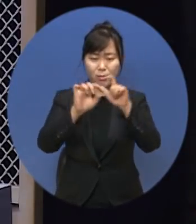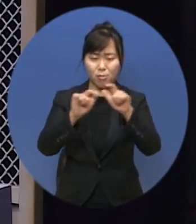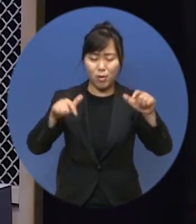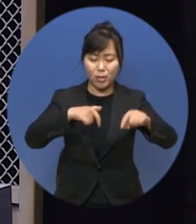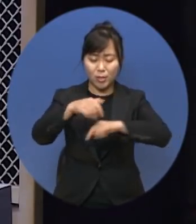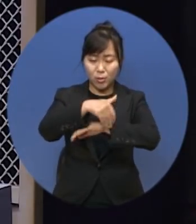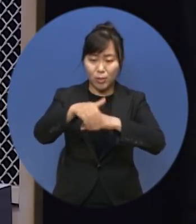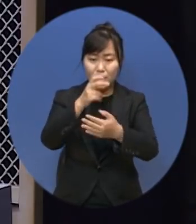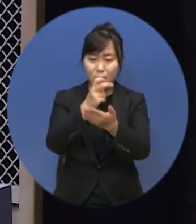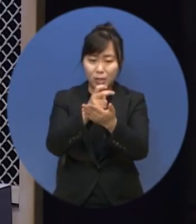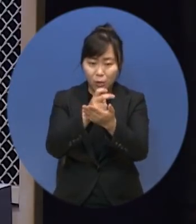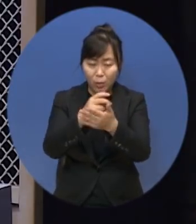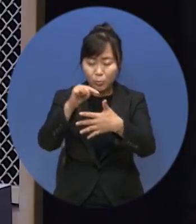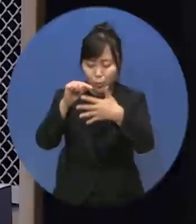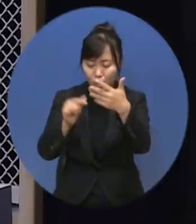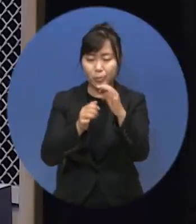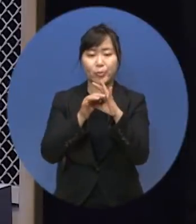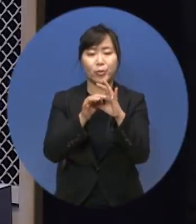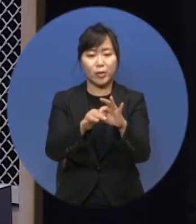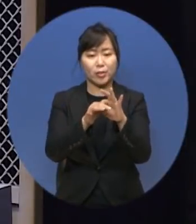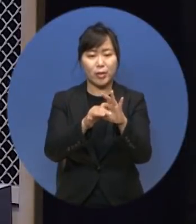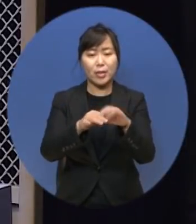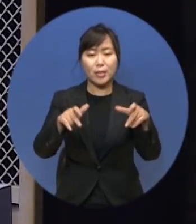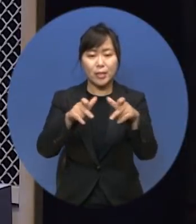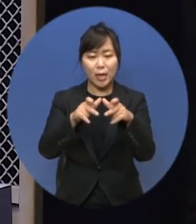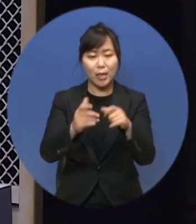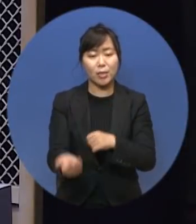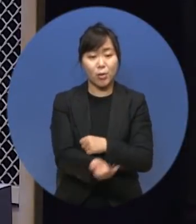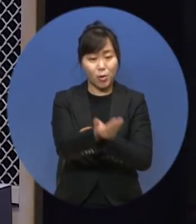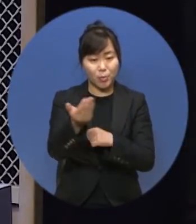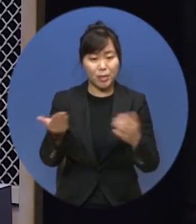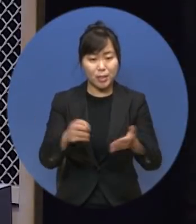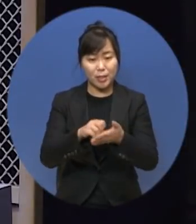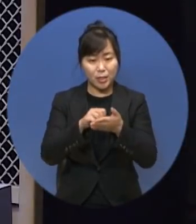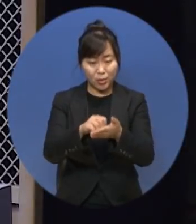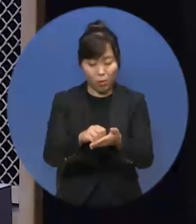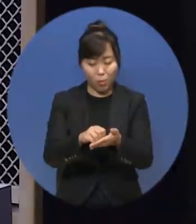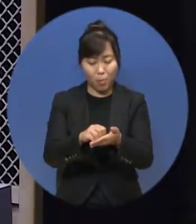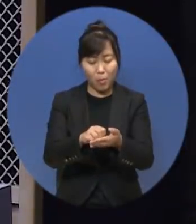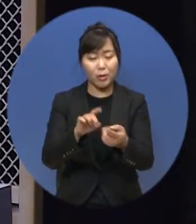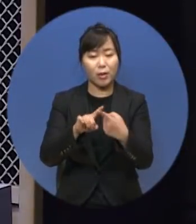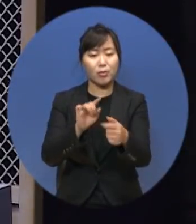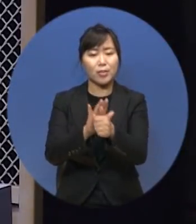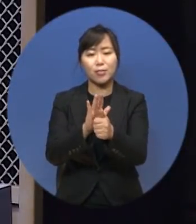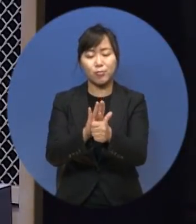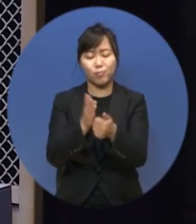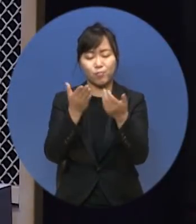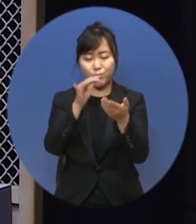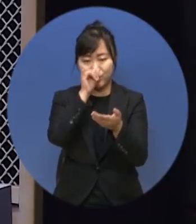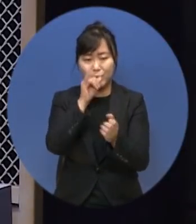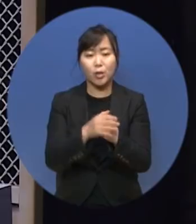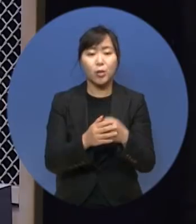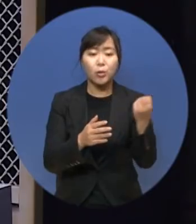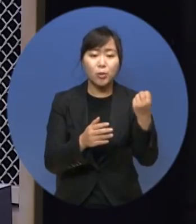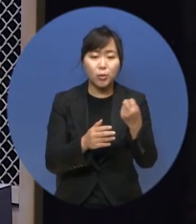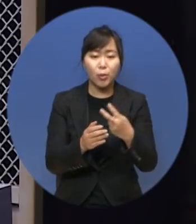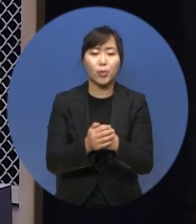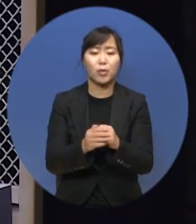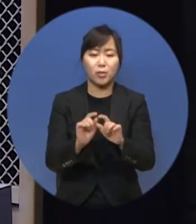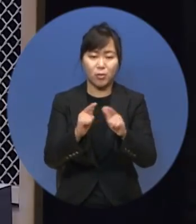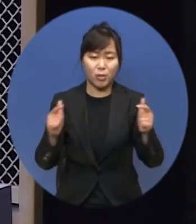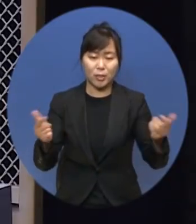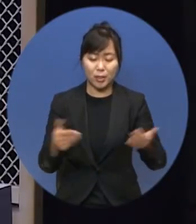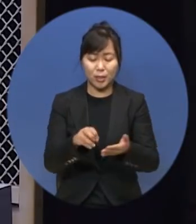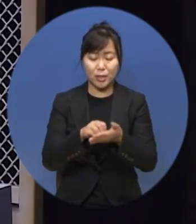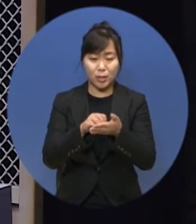다양한 정책 제도와 프로그램을 통해서 장애인 여러분들의 직업 진출을 지원하고 있습니다. 그뿐만 아니라